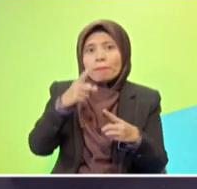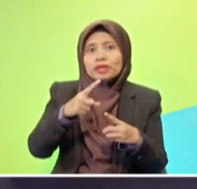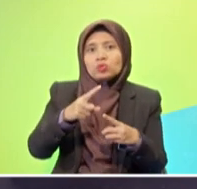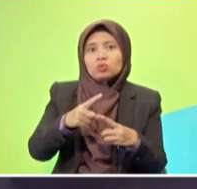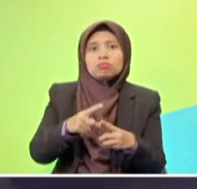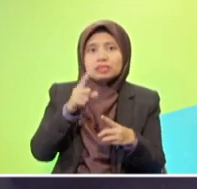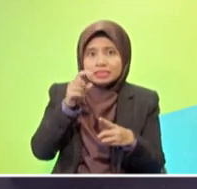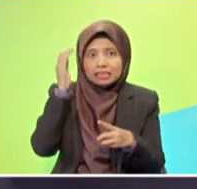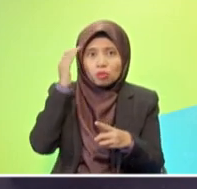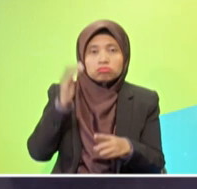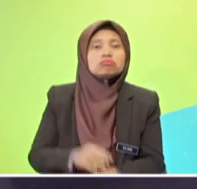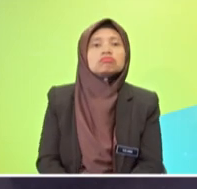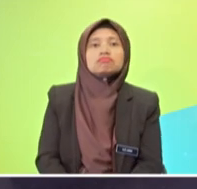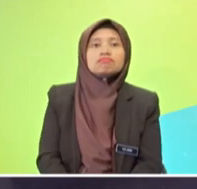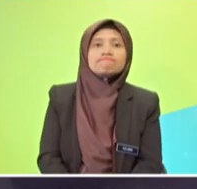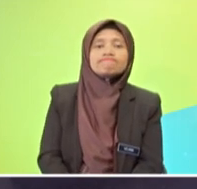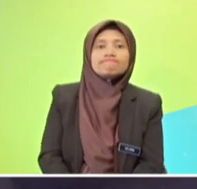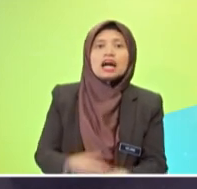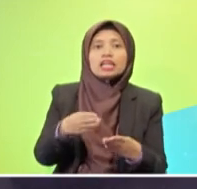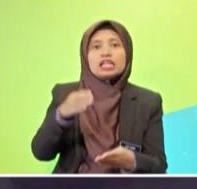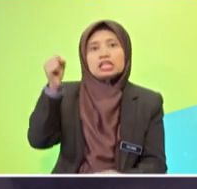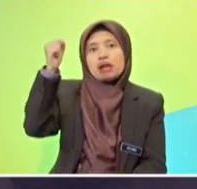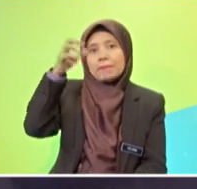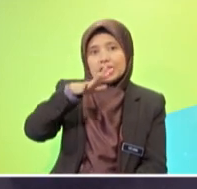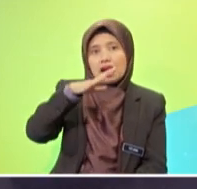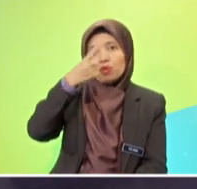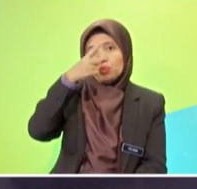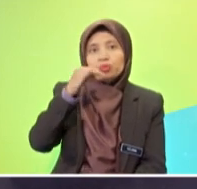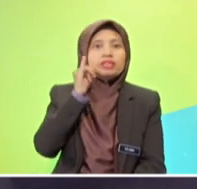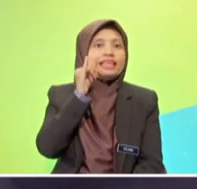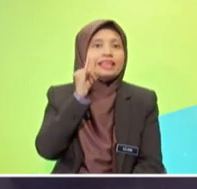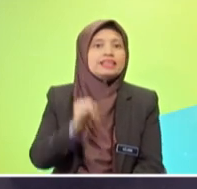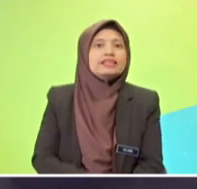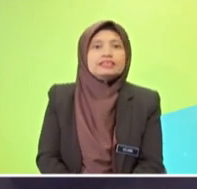dan bagi bintang kepada intan